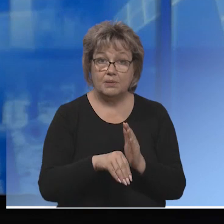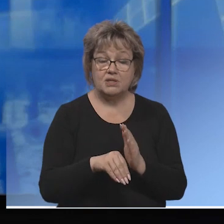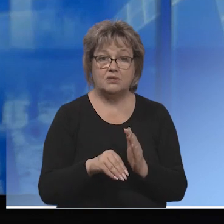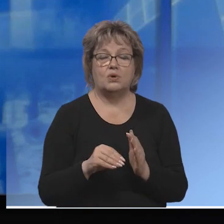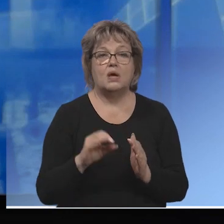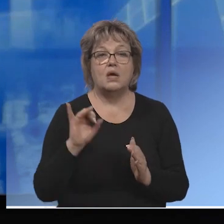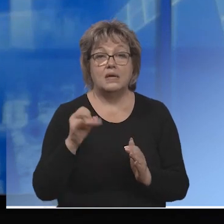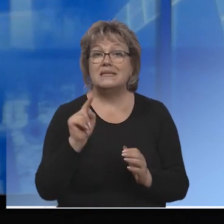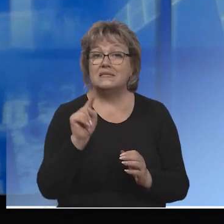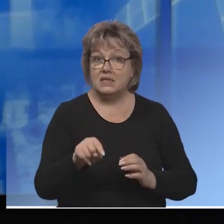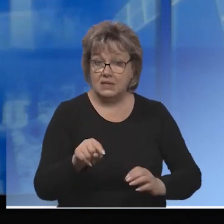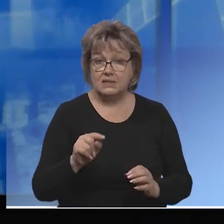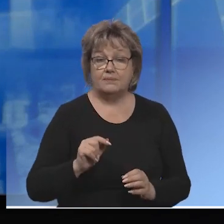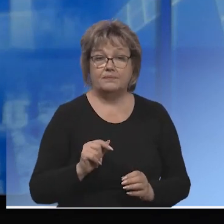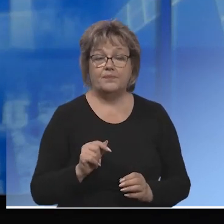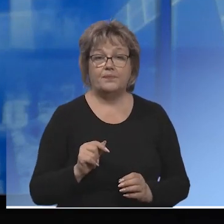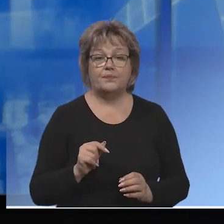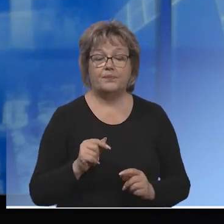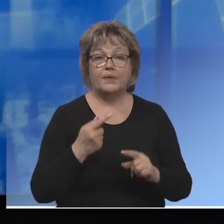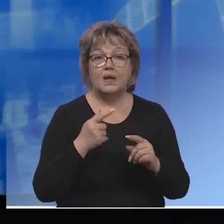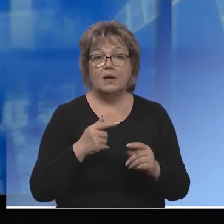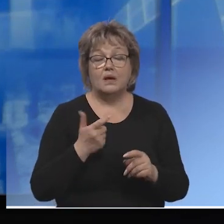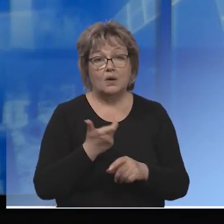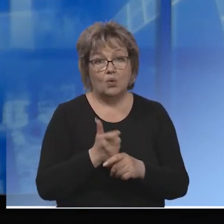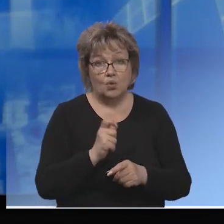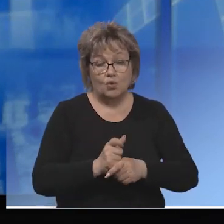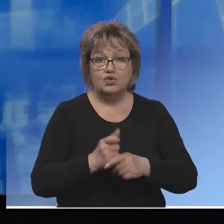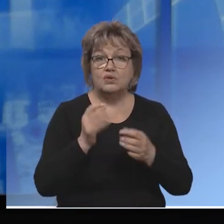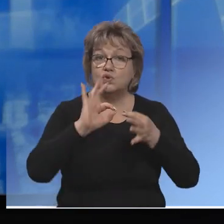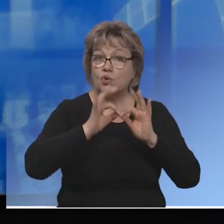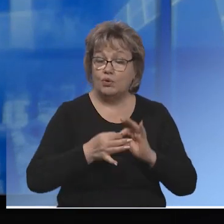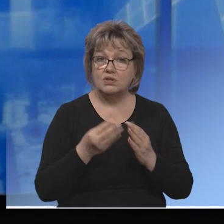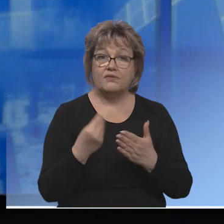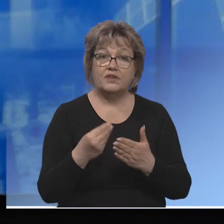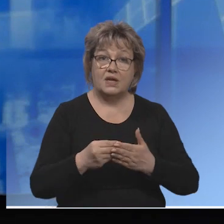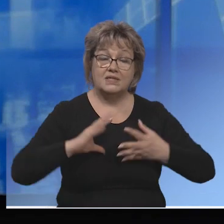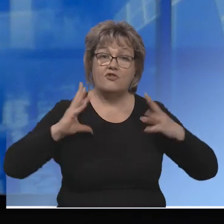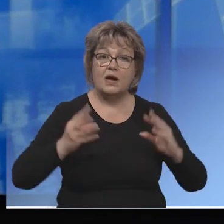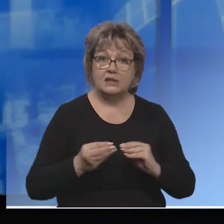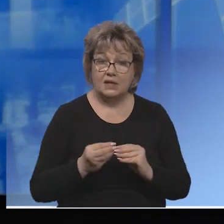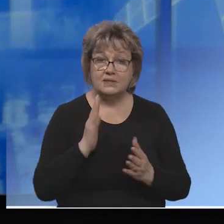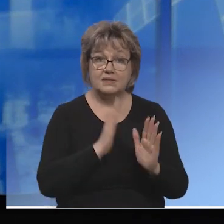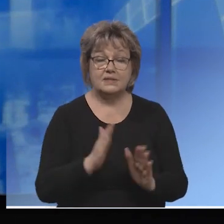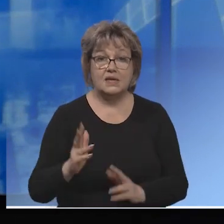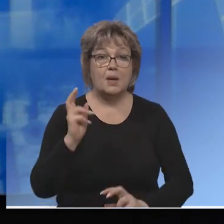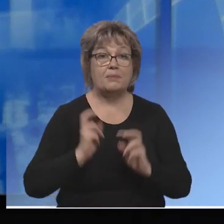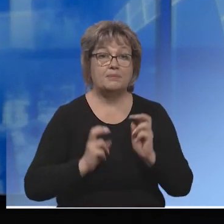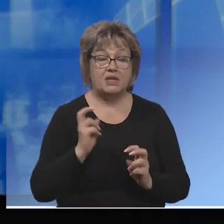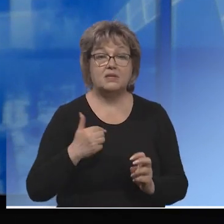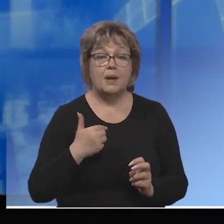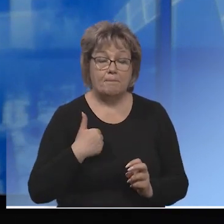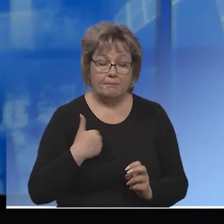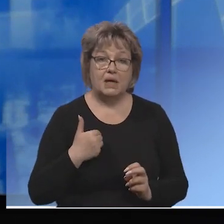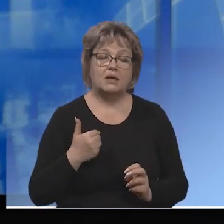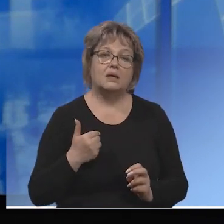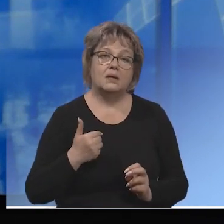вместительности. И здесь при достаточно скрупулезном финансовом анализе состояния предприятия